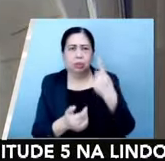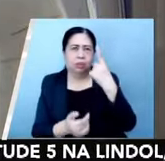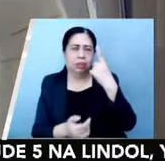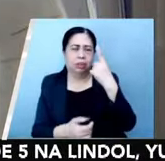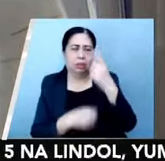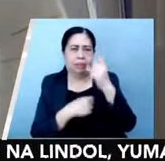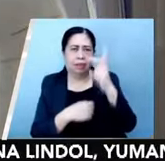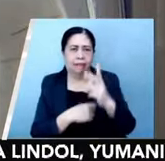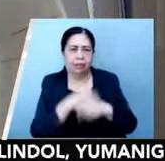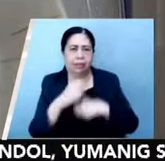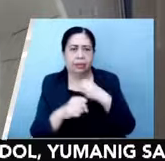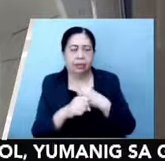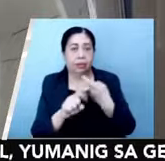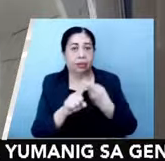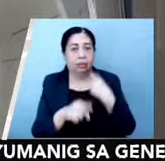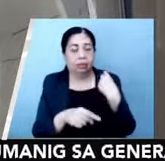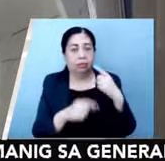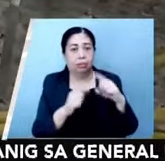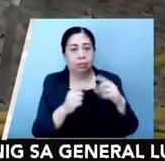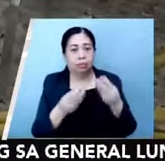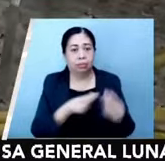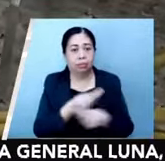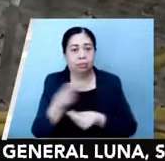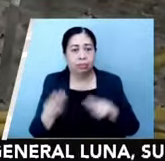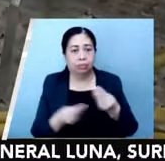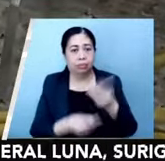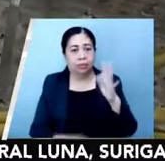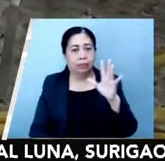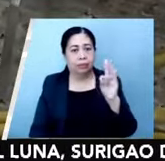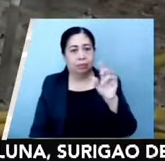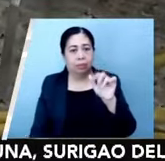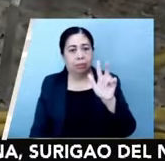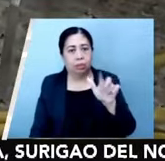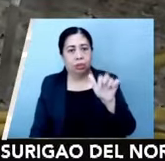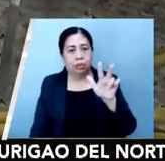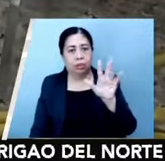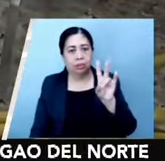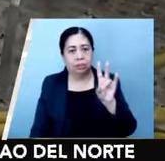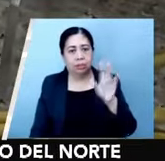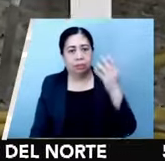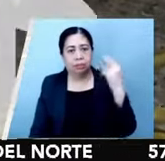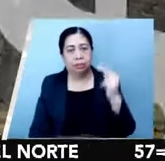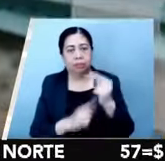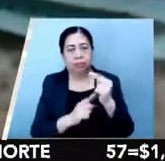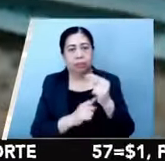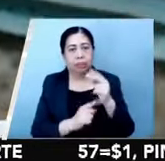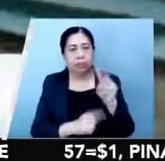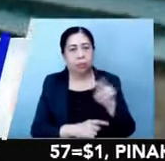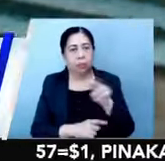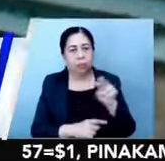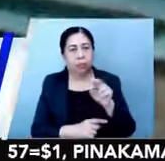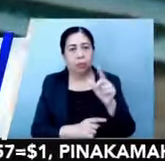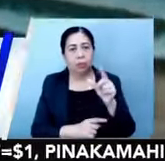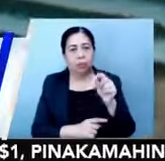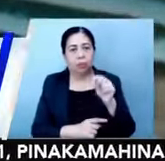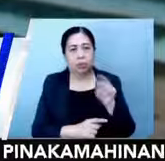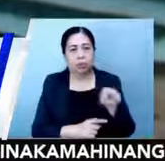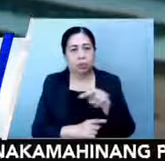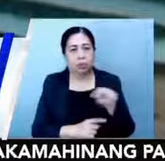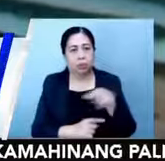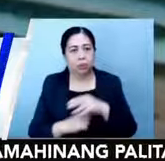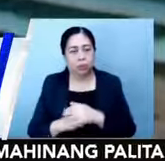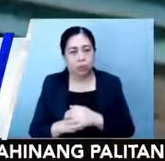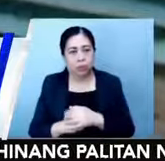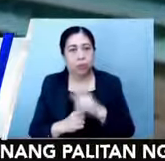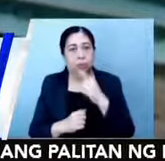noong pumalo ang palitan sa 57.37 noong November 22, 2022. Ayon sa isang